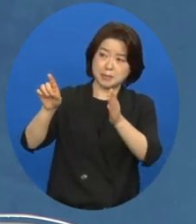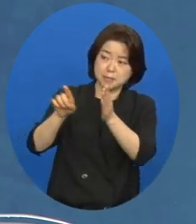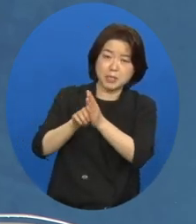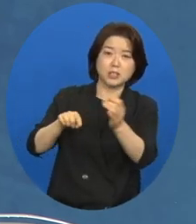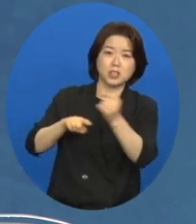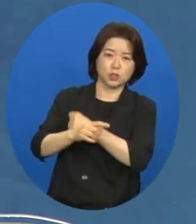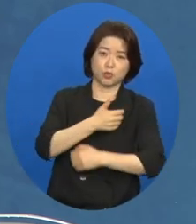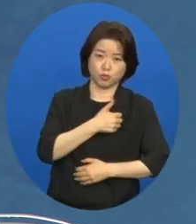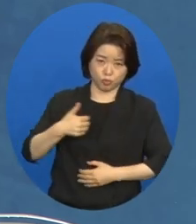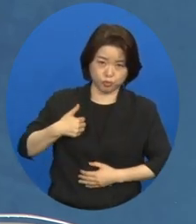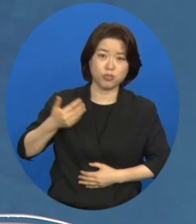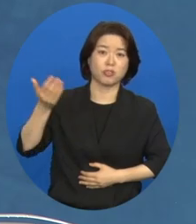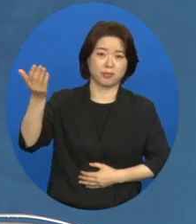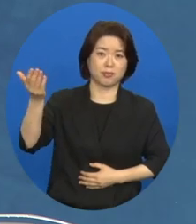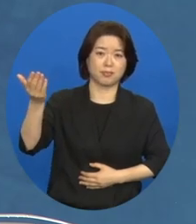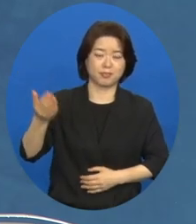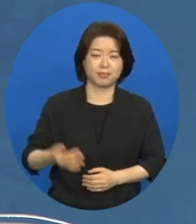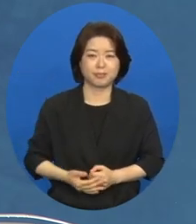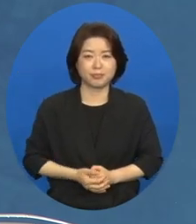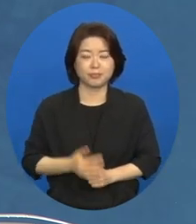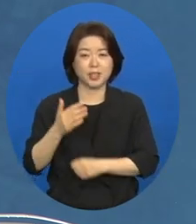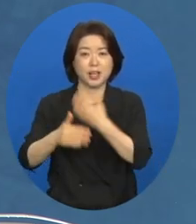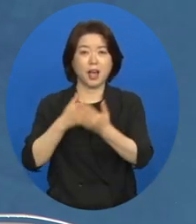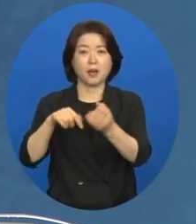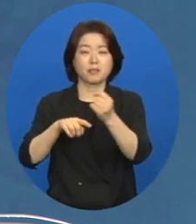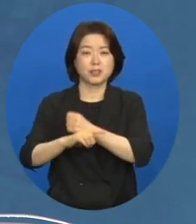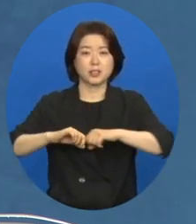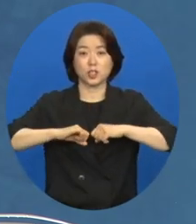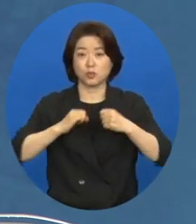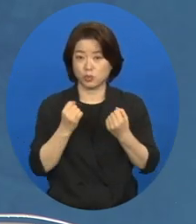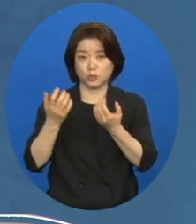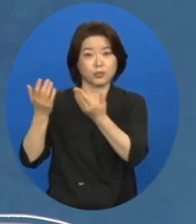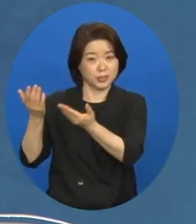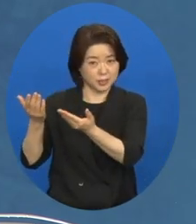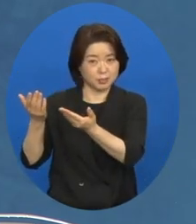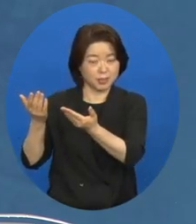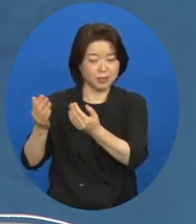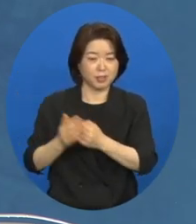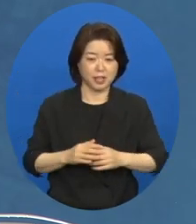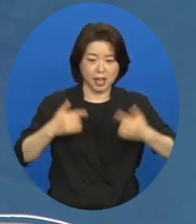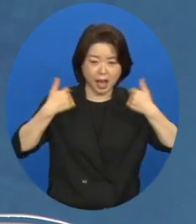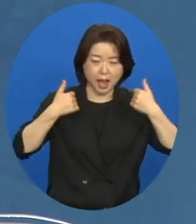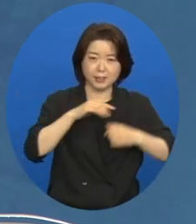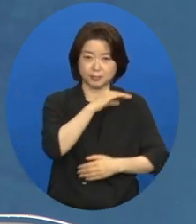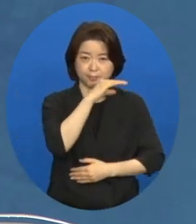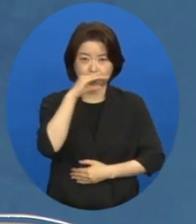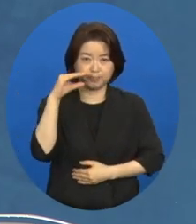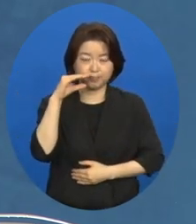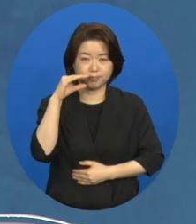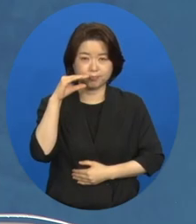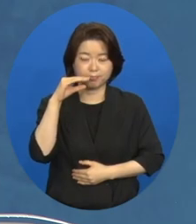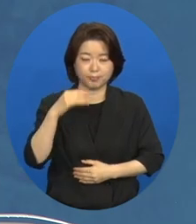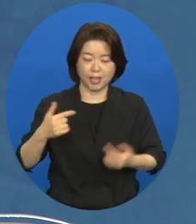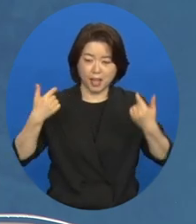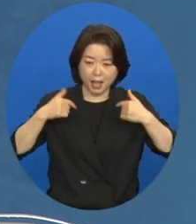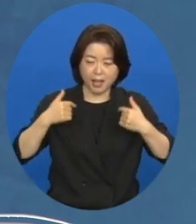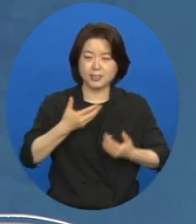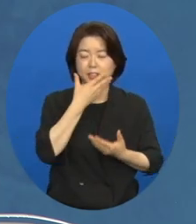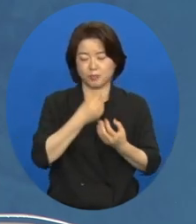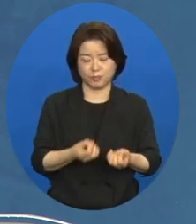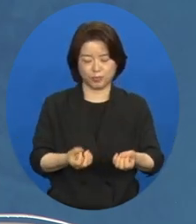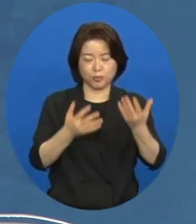것이죠. 하나님의 뜻에 순종함이 항상 옳고 우리에게 가장